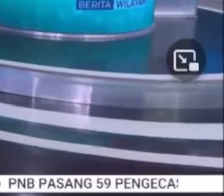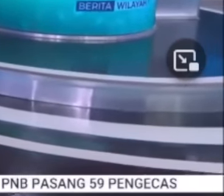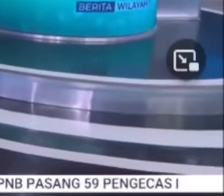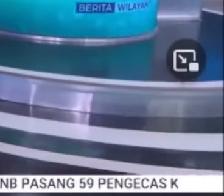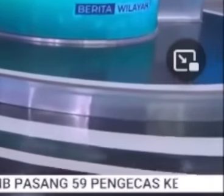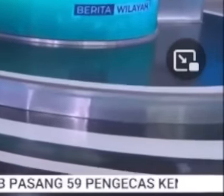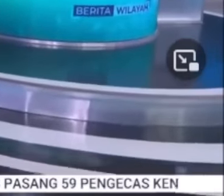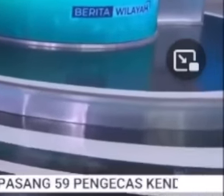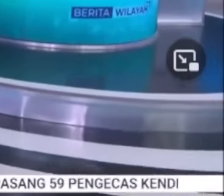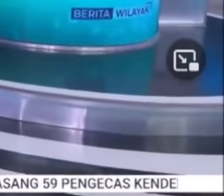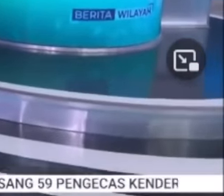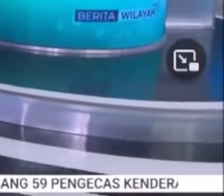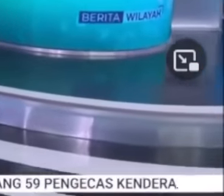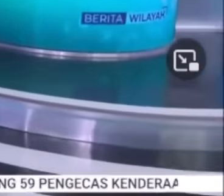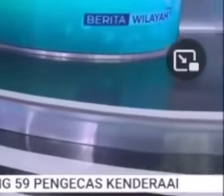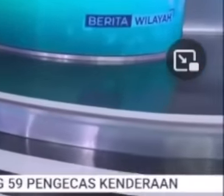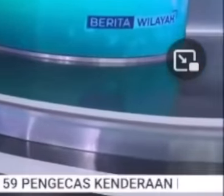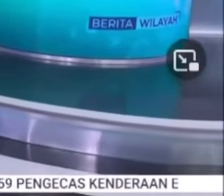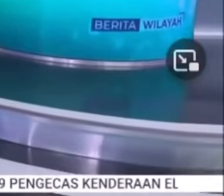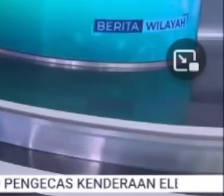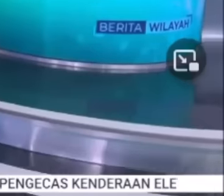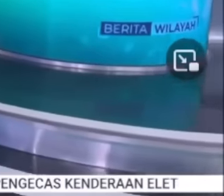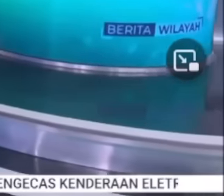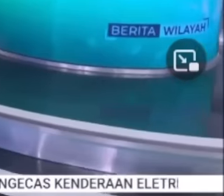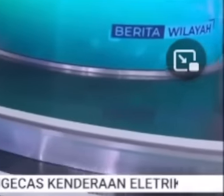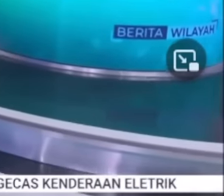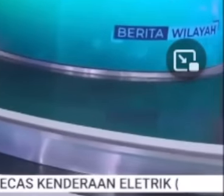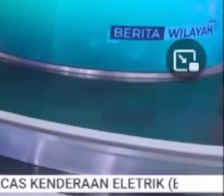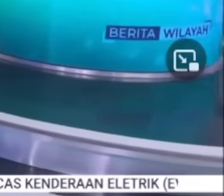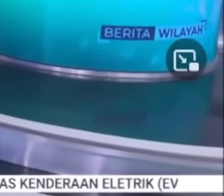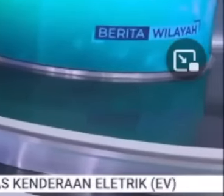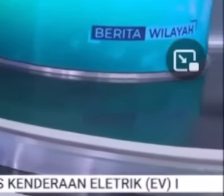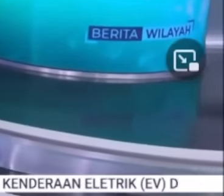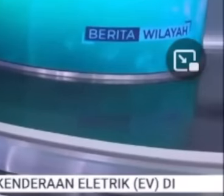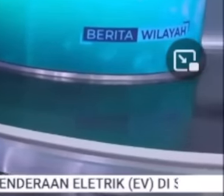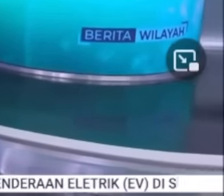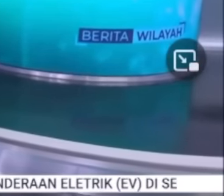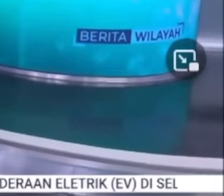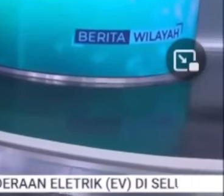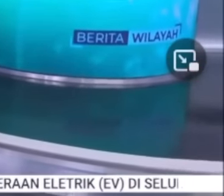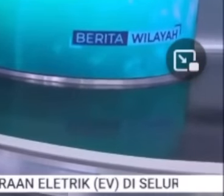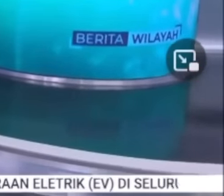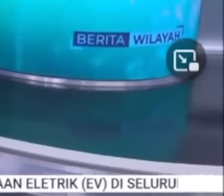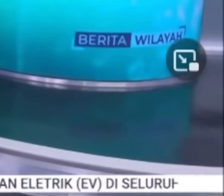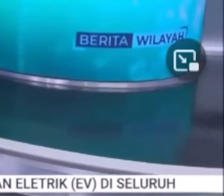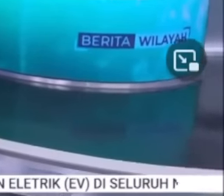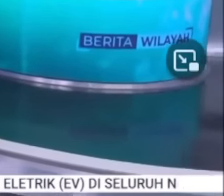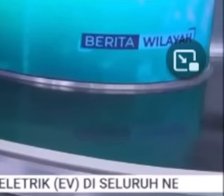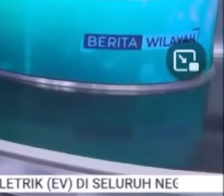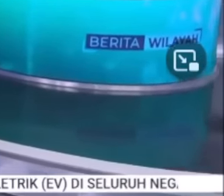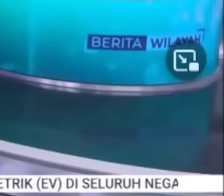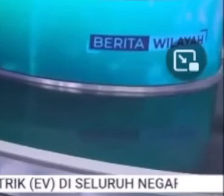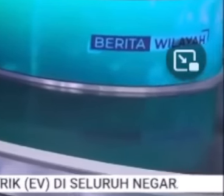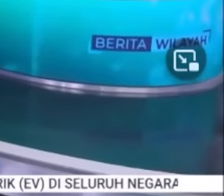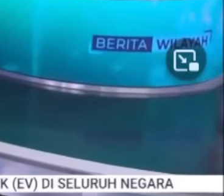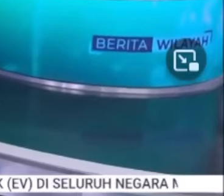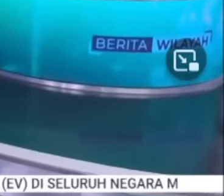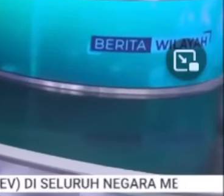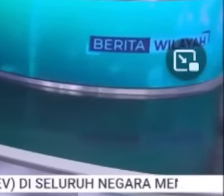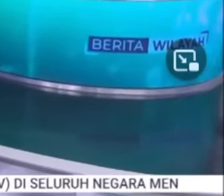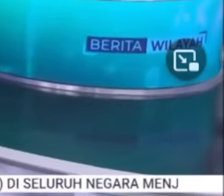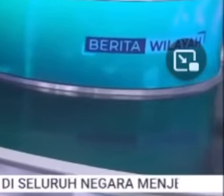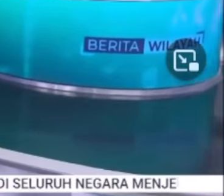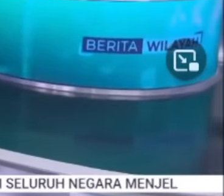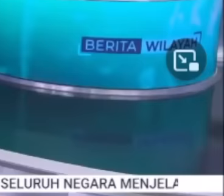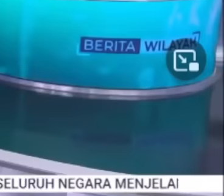Assalamualaikum, salam Malaysia Madani. Berita Wilayah 10 April 2023. Saya Sahih Samsudin. Lintas langsung petang ini kita